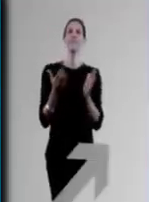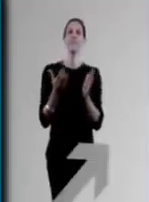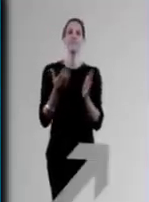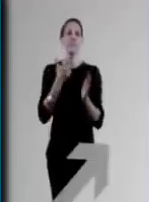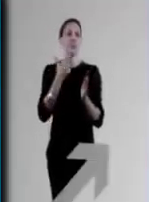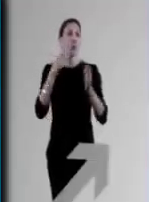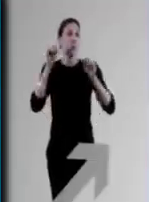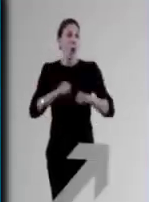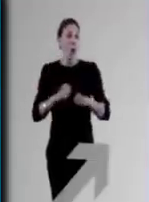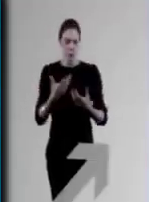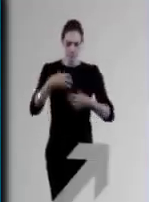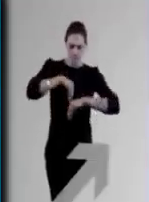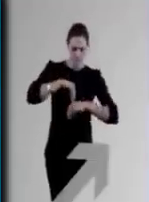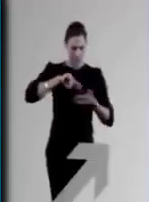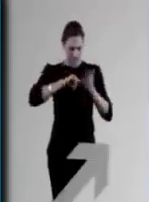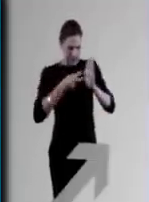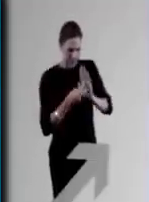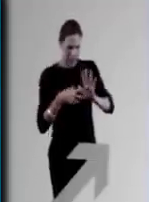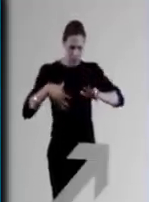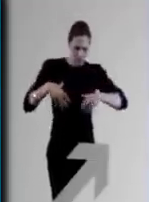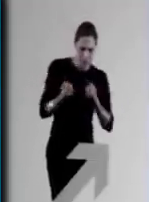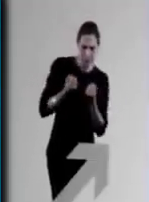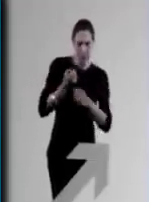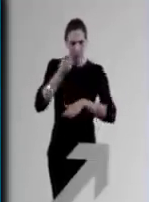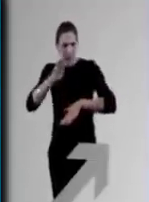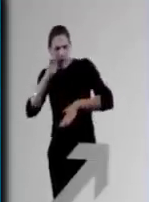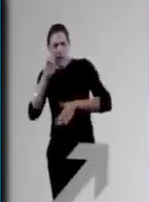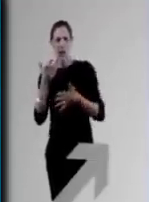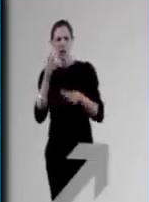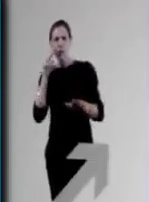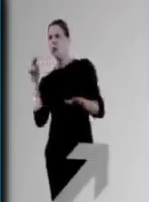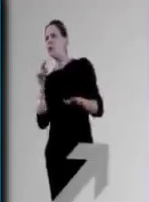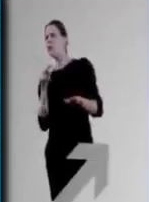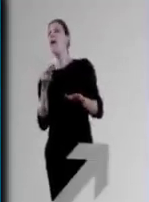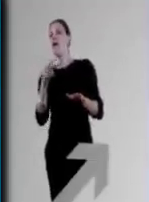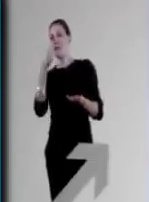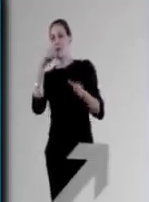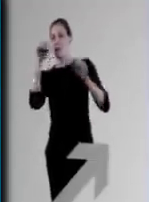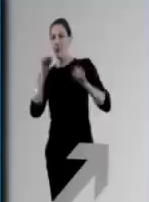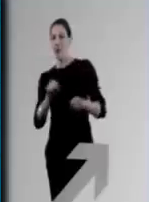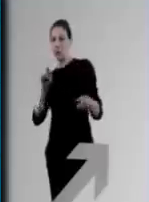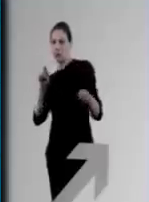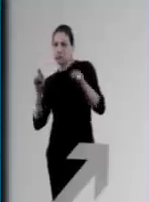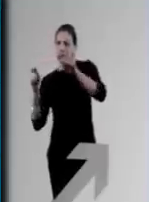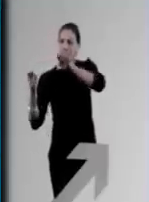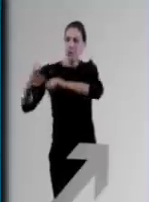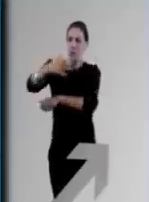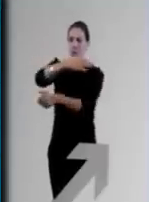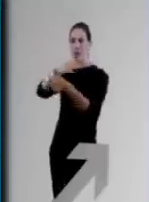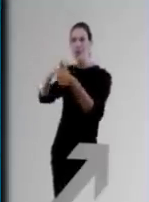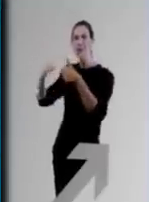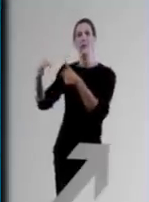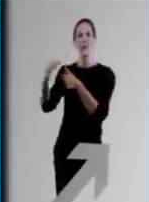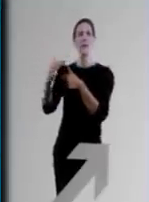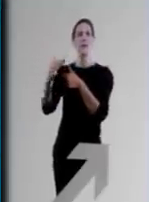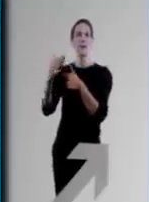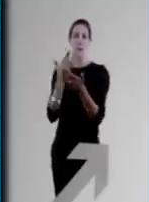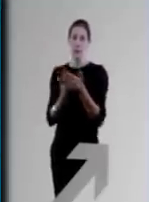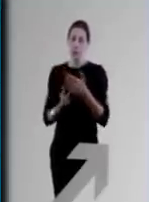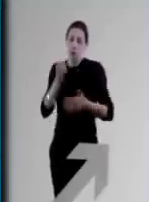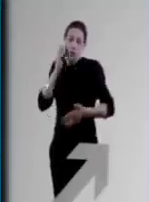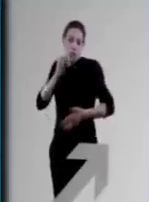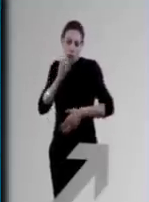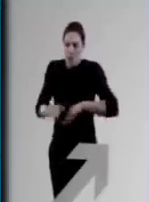où à travers une technicité, une approche, une expertise, se dit peut-être qu'on peut faire changer certaines choses dans notre